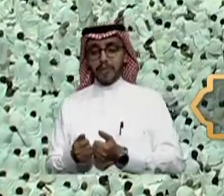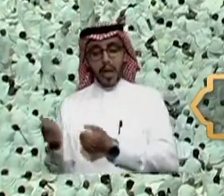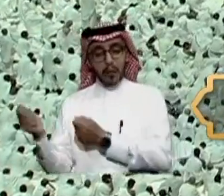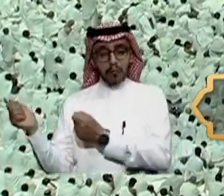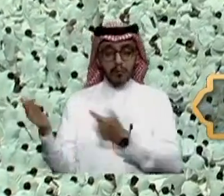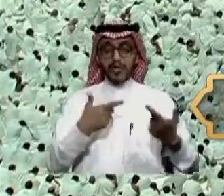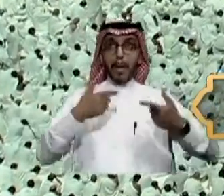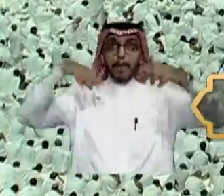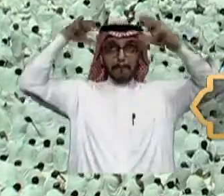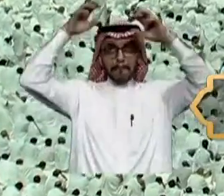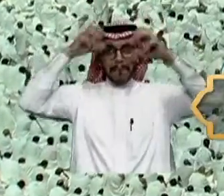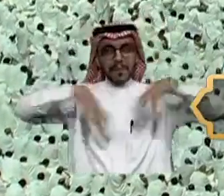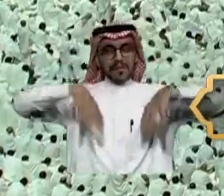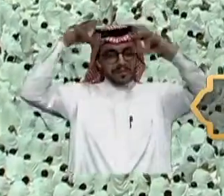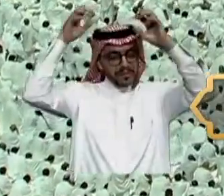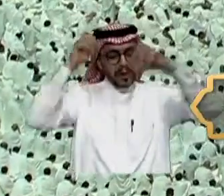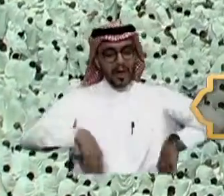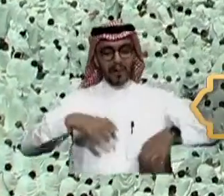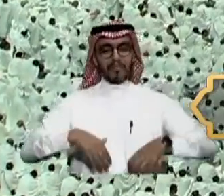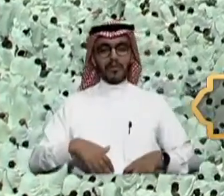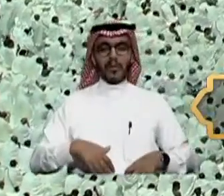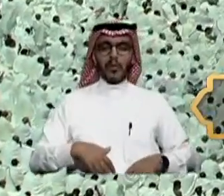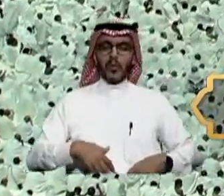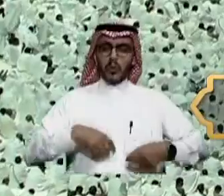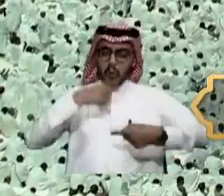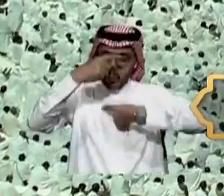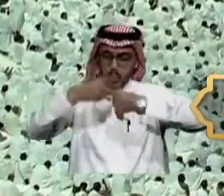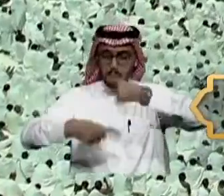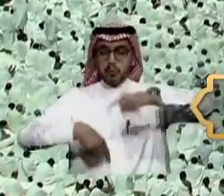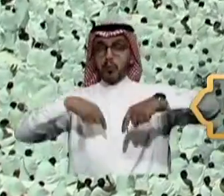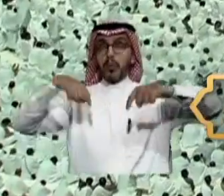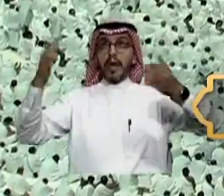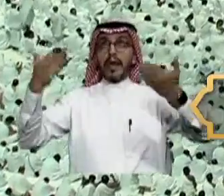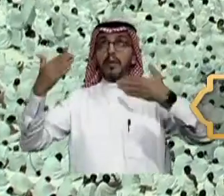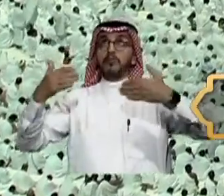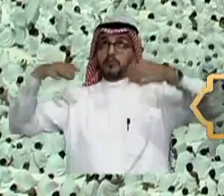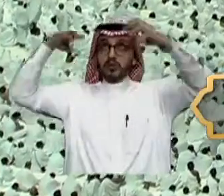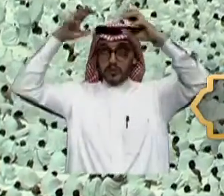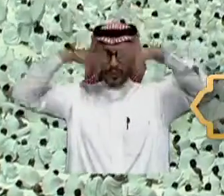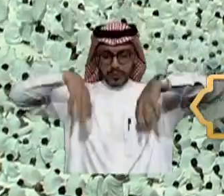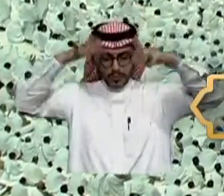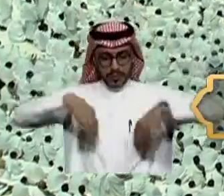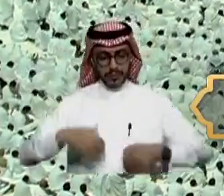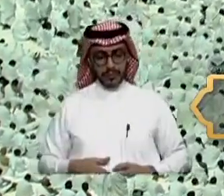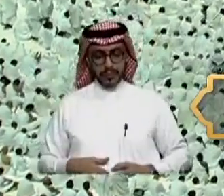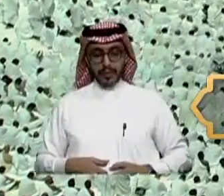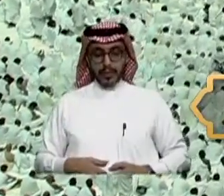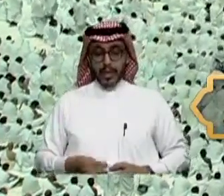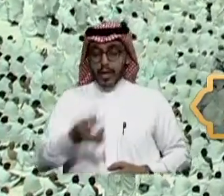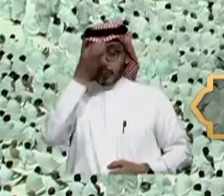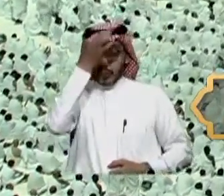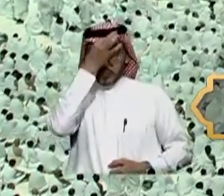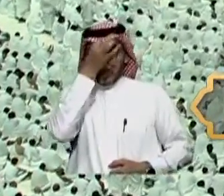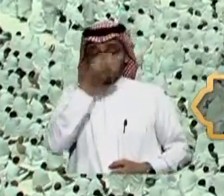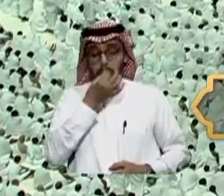الريح المرسله التي هي دائمه الهبوب بالرحمه وهي اشاره الى عموم